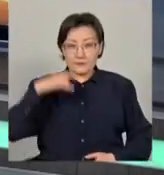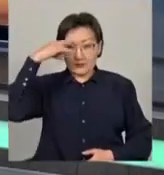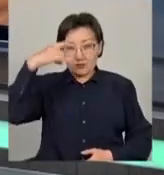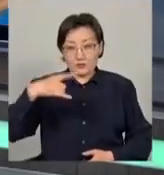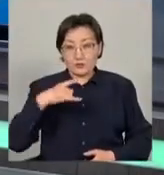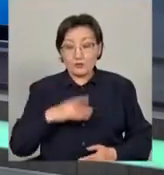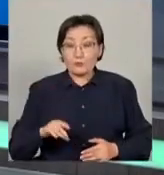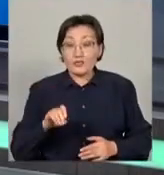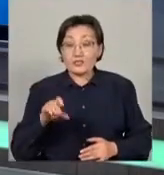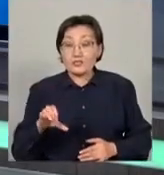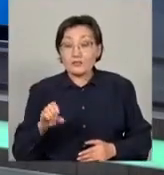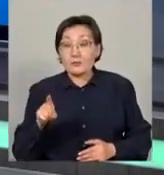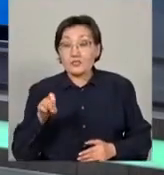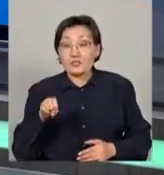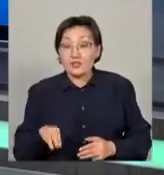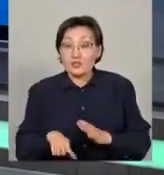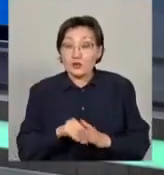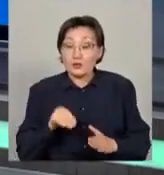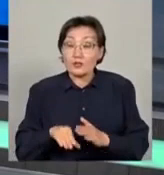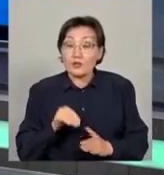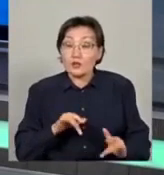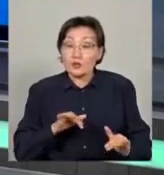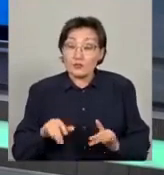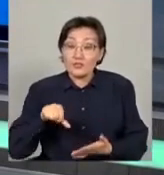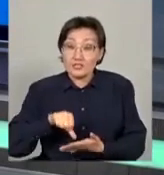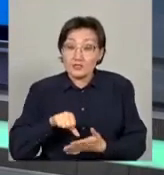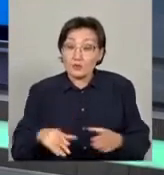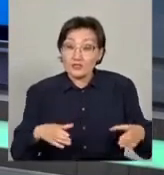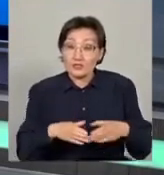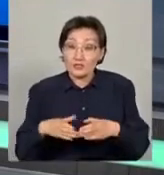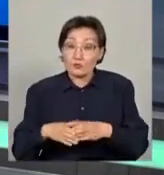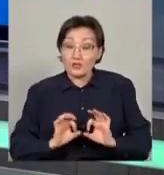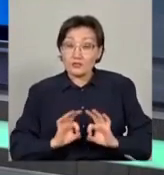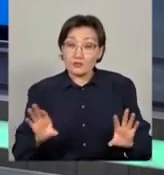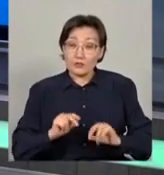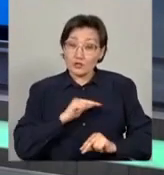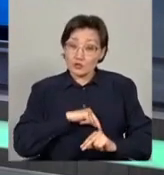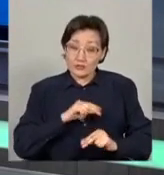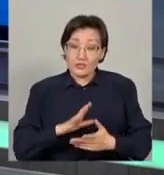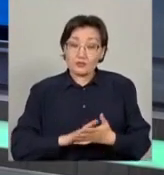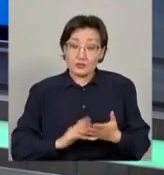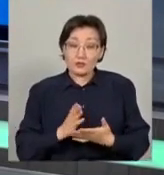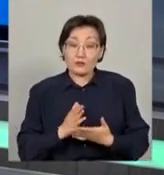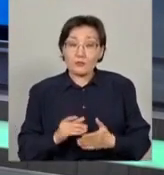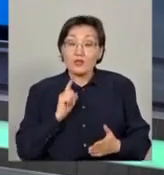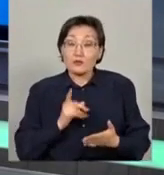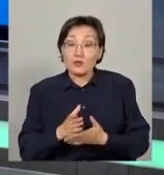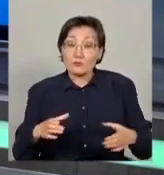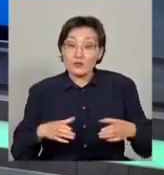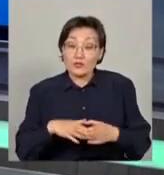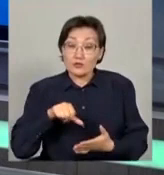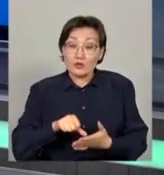Қазақстанда мәжіліс пен мәслихат депутаттығына сайлауға түсетін партиялар үгіт-насихат жұмыстарын жалғастыруда. Саяси ұйым